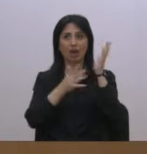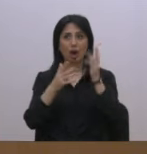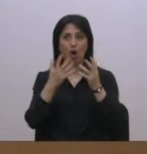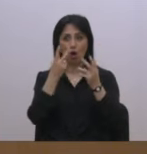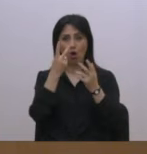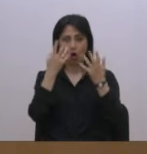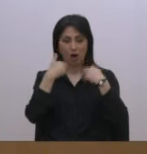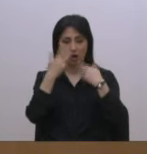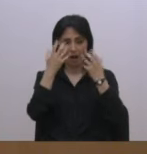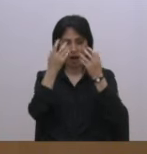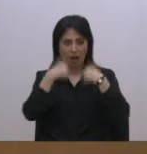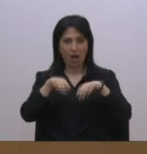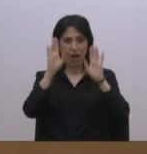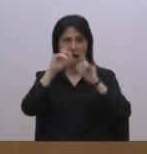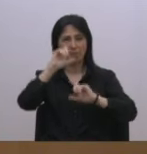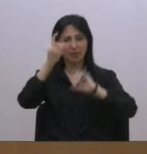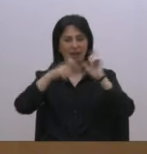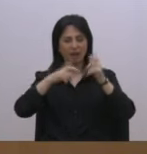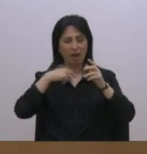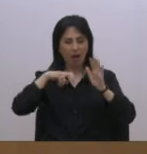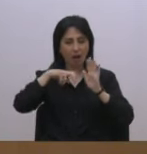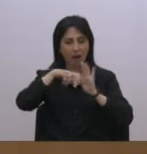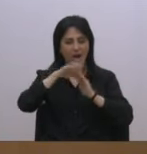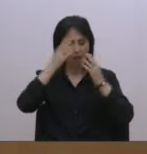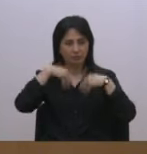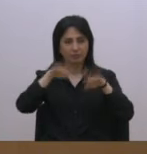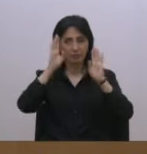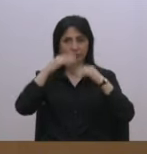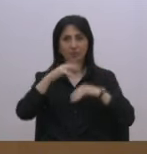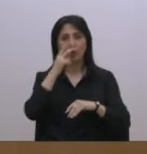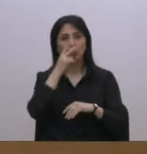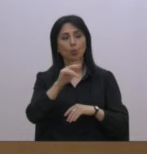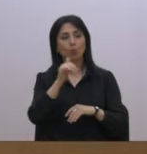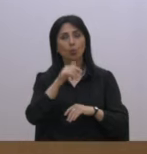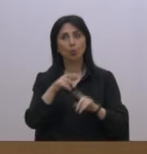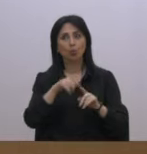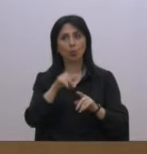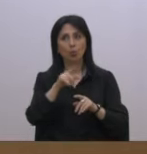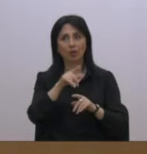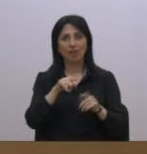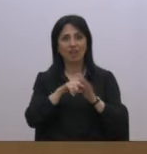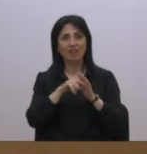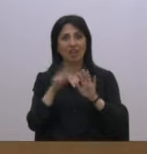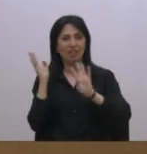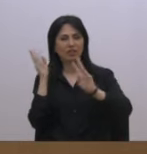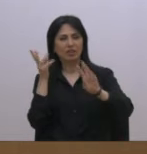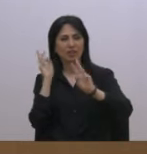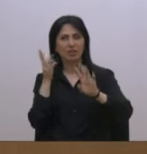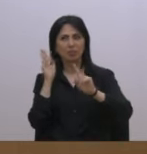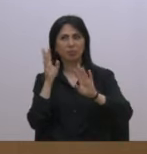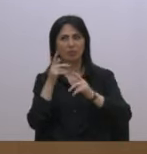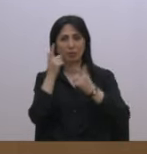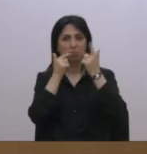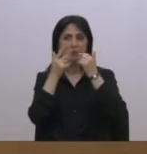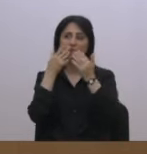ღამე ქუჩაში, მთაში ღიაცის ქვეშ გავათენე და უყურებდი, როგორ უწყვეტად მოდიოდა დევნილების ნაკადი, რომლებიც